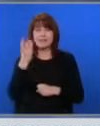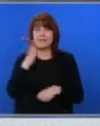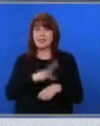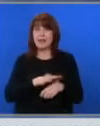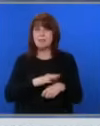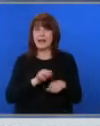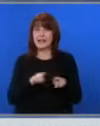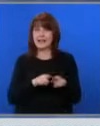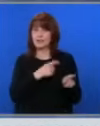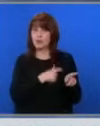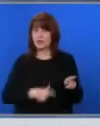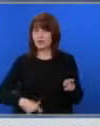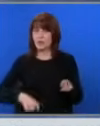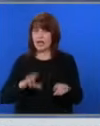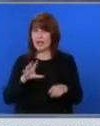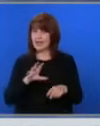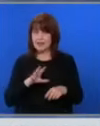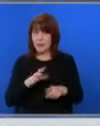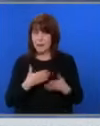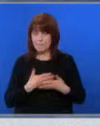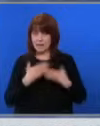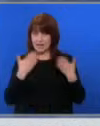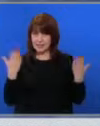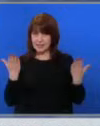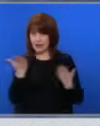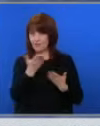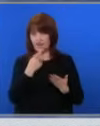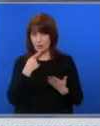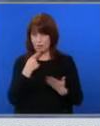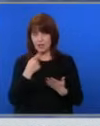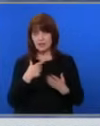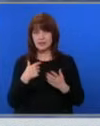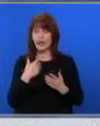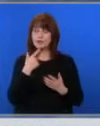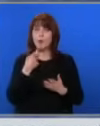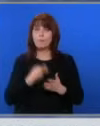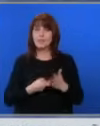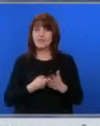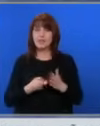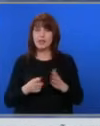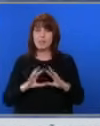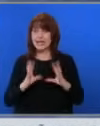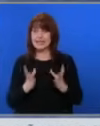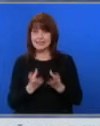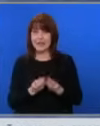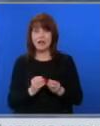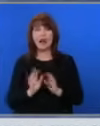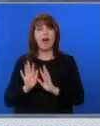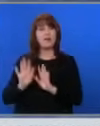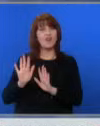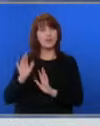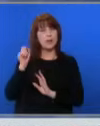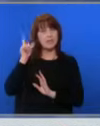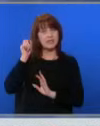казах, това няма да се случи. Вие го казахте, аз го потвърдих. Заедно. Но нашия председател